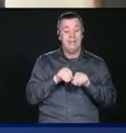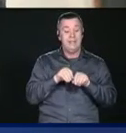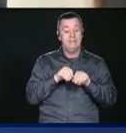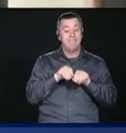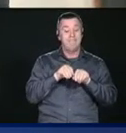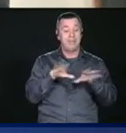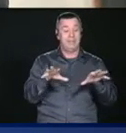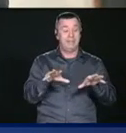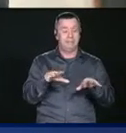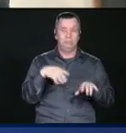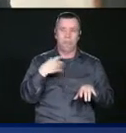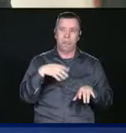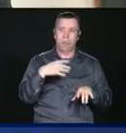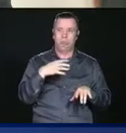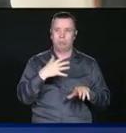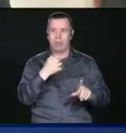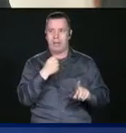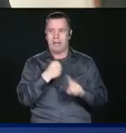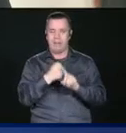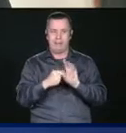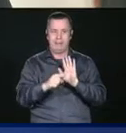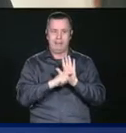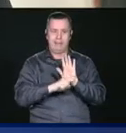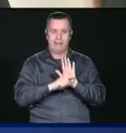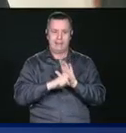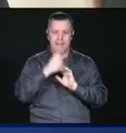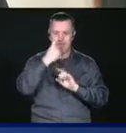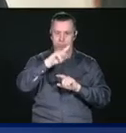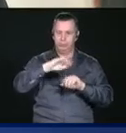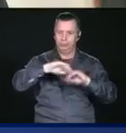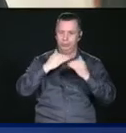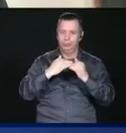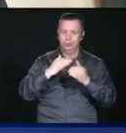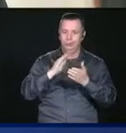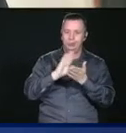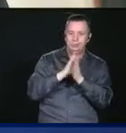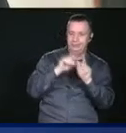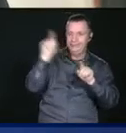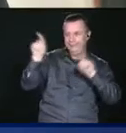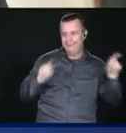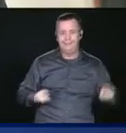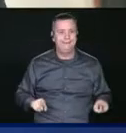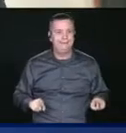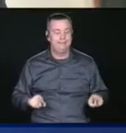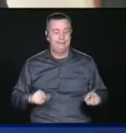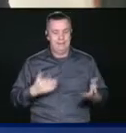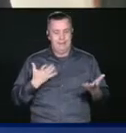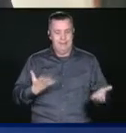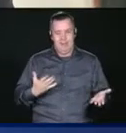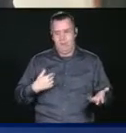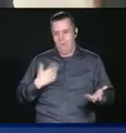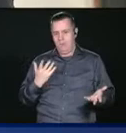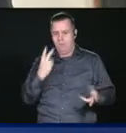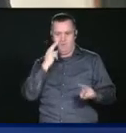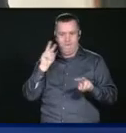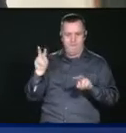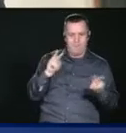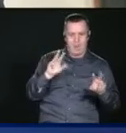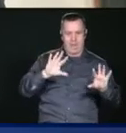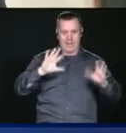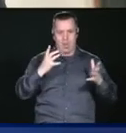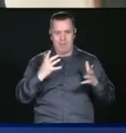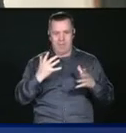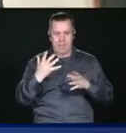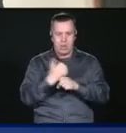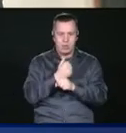secteurs de l'économie et nous essayons tous de voir comment on peut s'en sortir le mieux